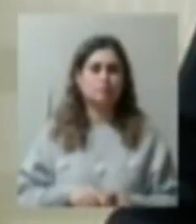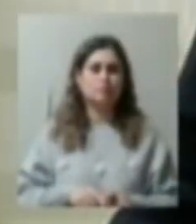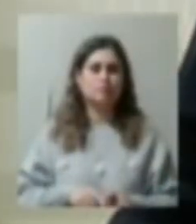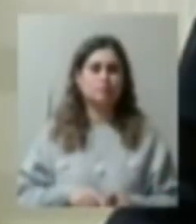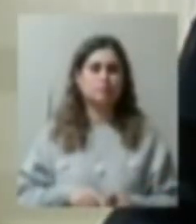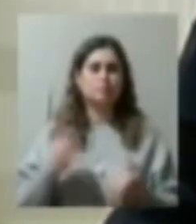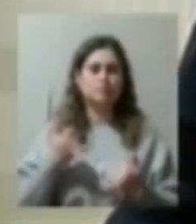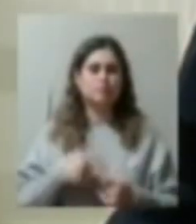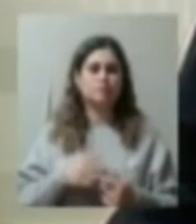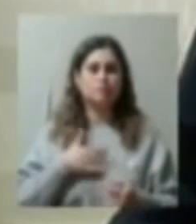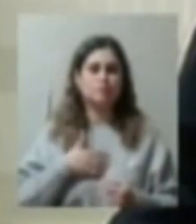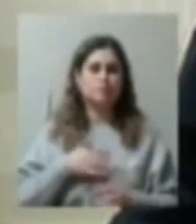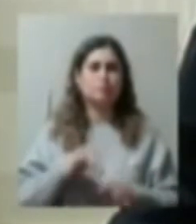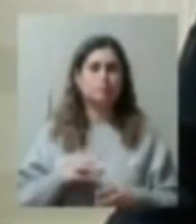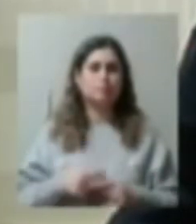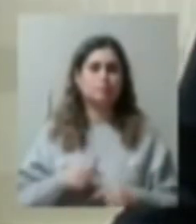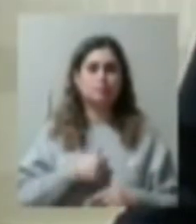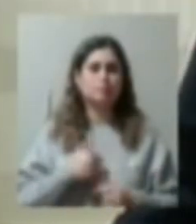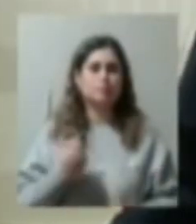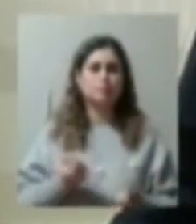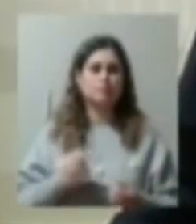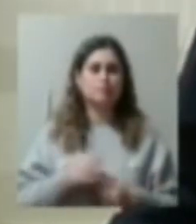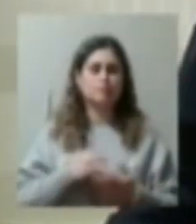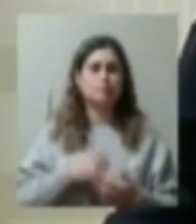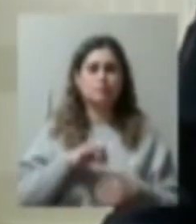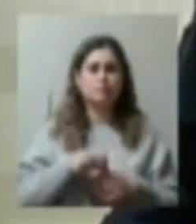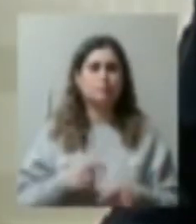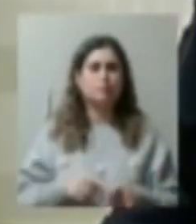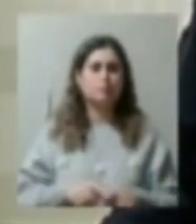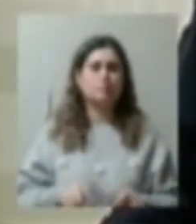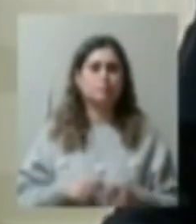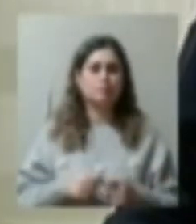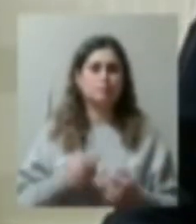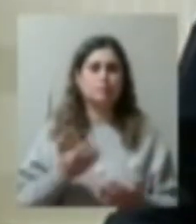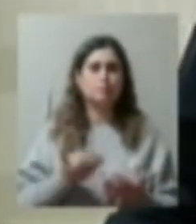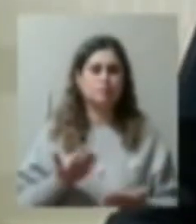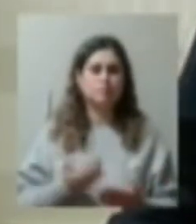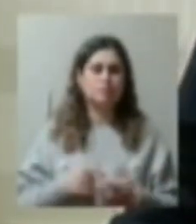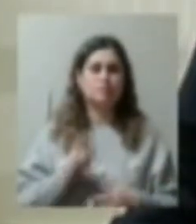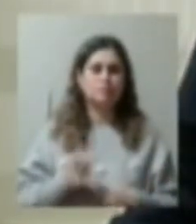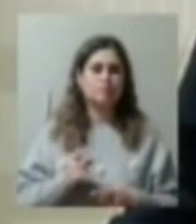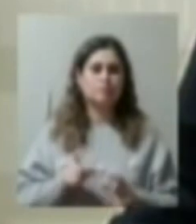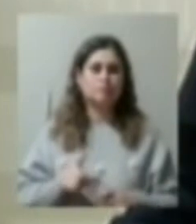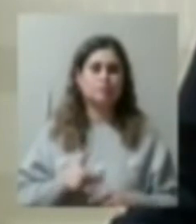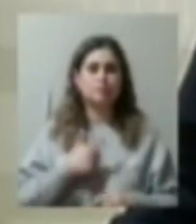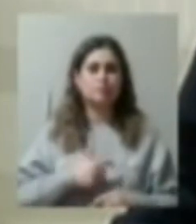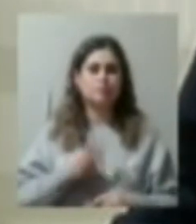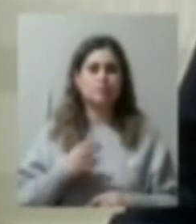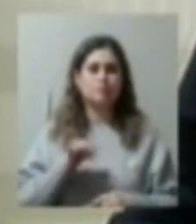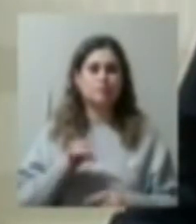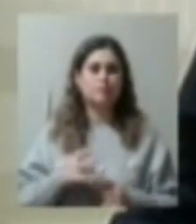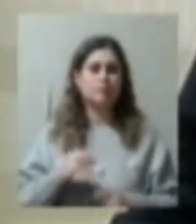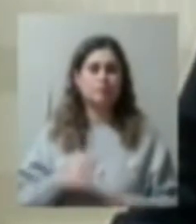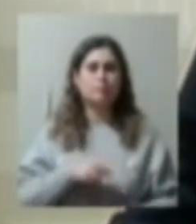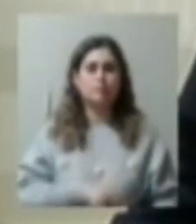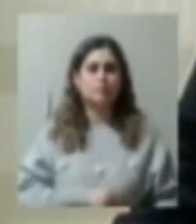Наразі, за нашим законодавством, саме водій несе відповідальність за таке порушення. Тобто, якщо таксист сяде до себе там, двох пасажирів і вони не